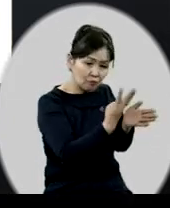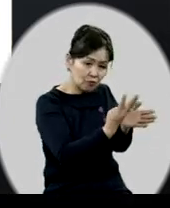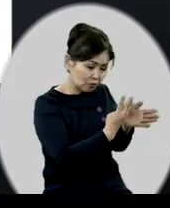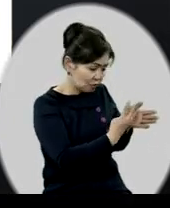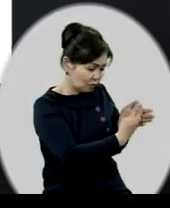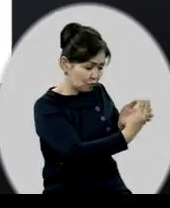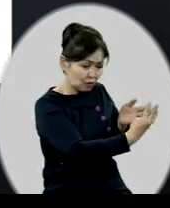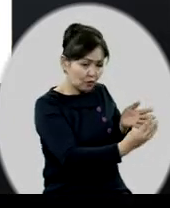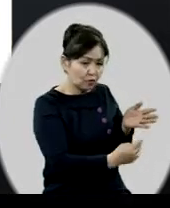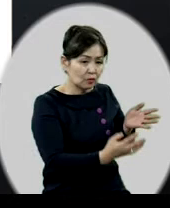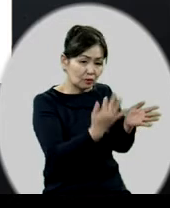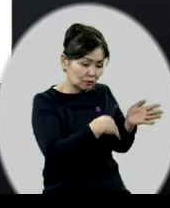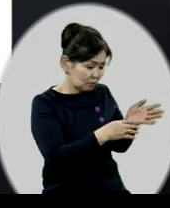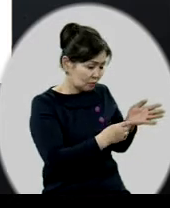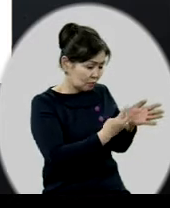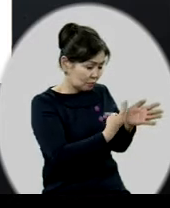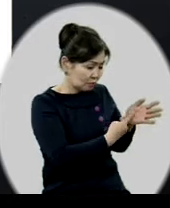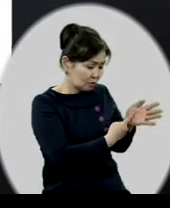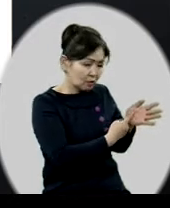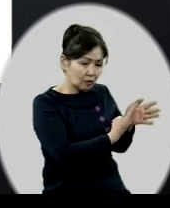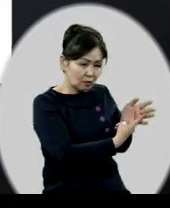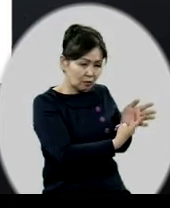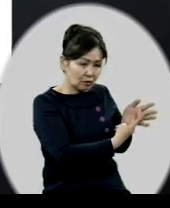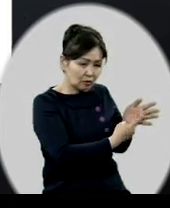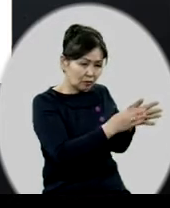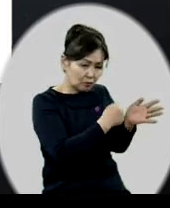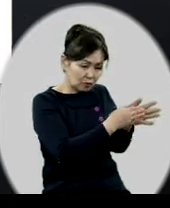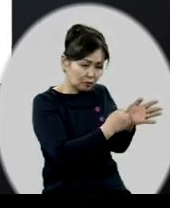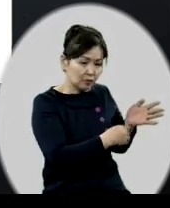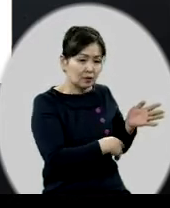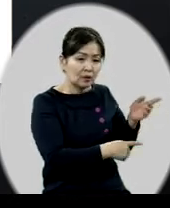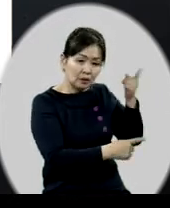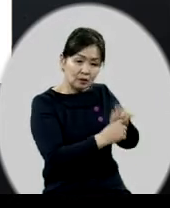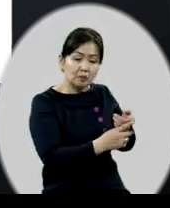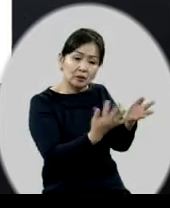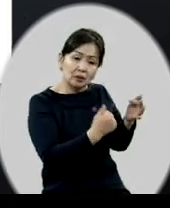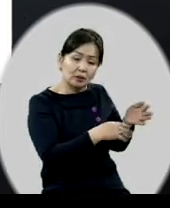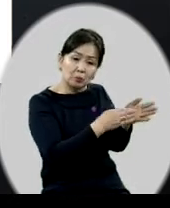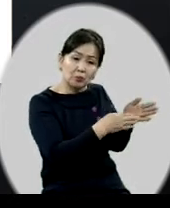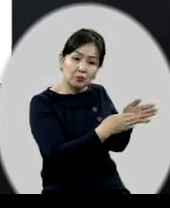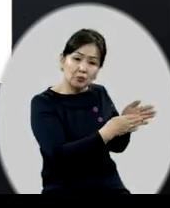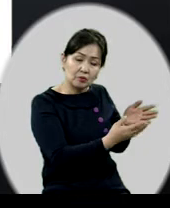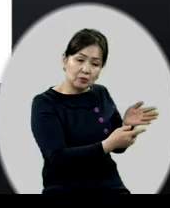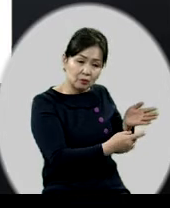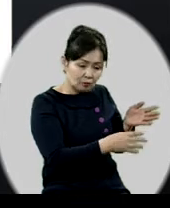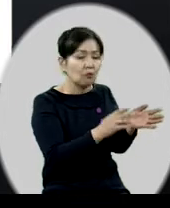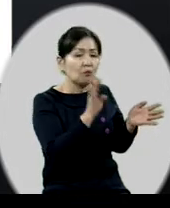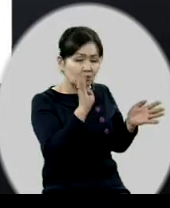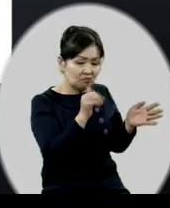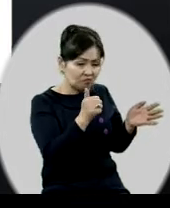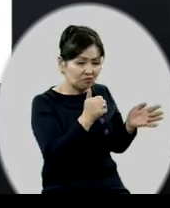Дэвтэртээ бичээрэй хүүхдүүдээ. Нэмж хэдэн хэсэг нь бодсон бэ? Сайн байна. Нэг хэсэг нь бодсон